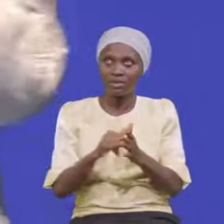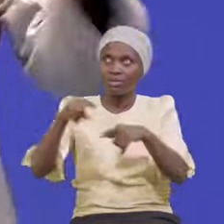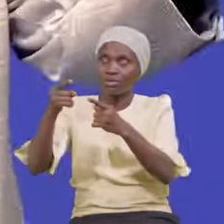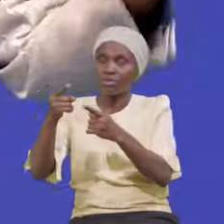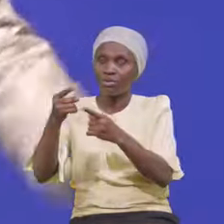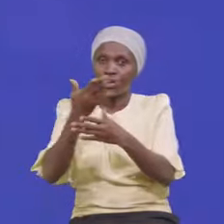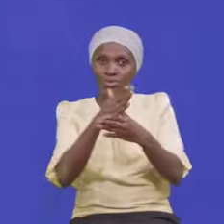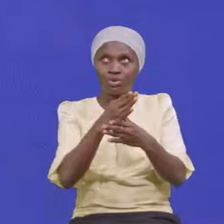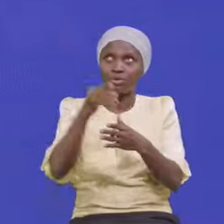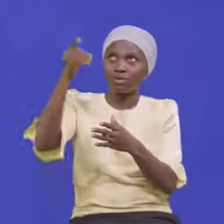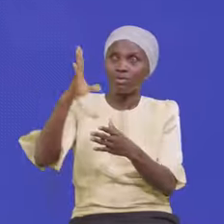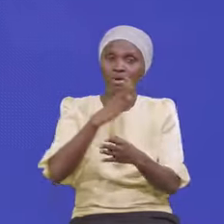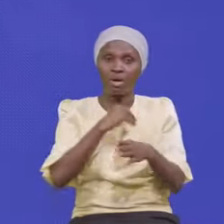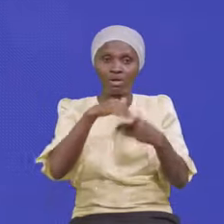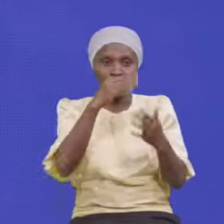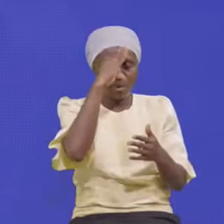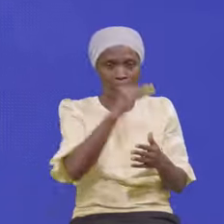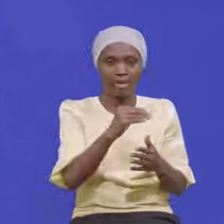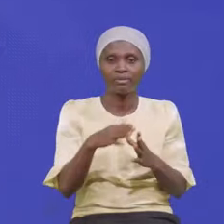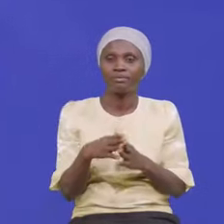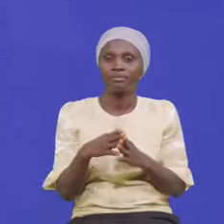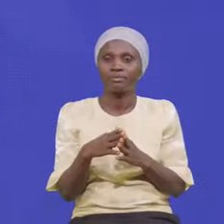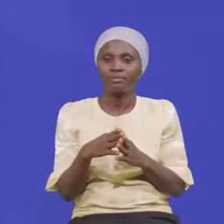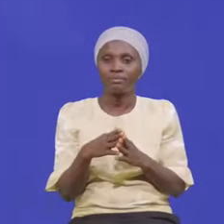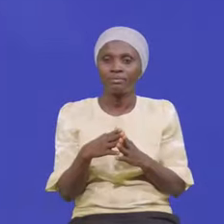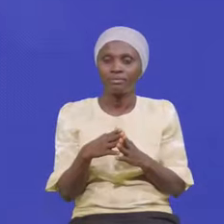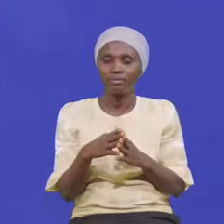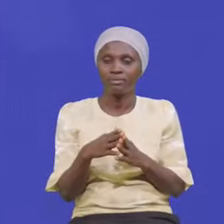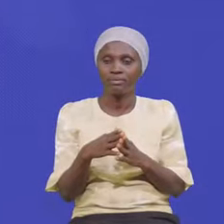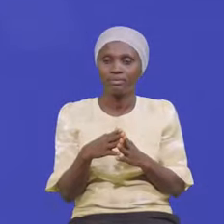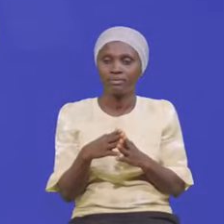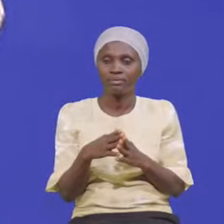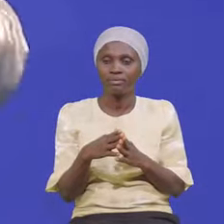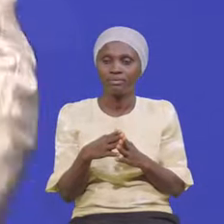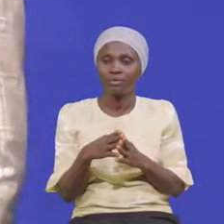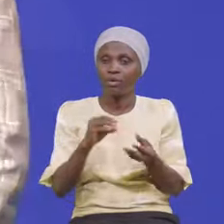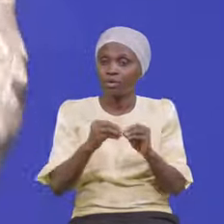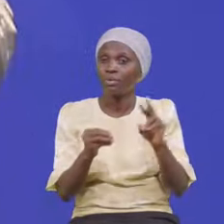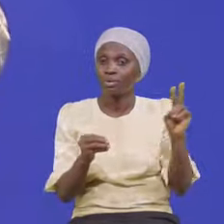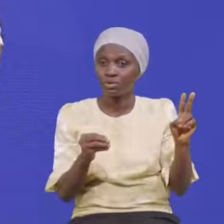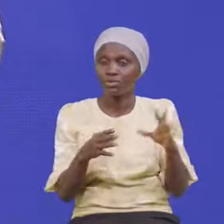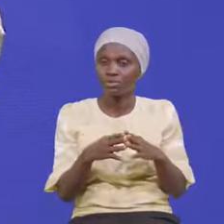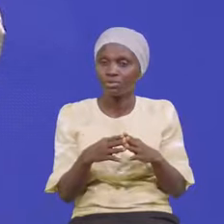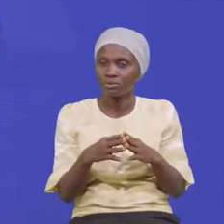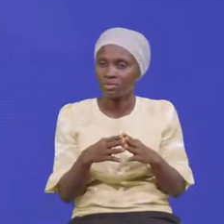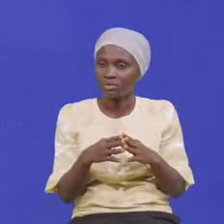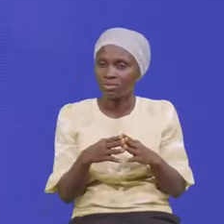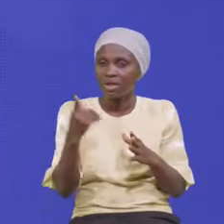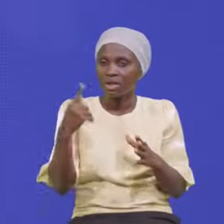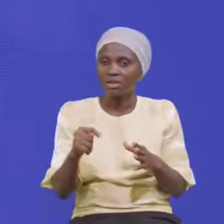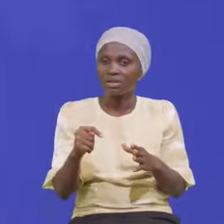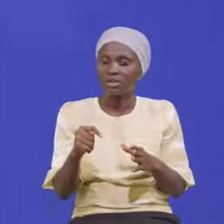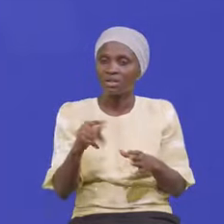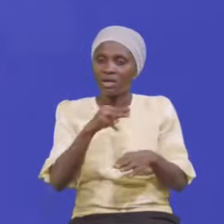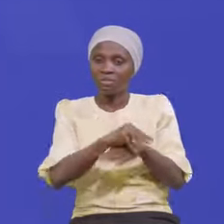గాడ్ అండ్ ఆల్ మ్యాన్, దేవునికి సర్వ మానవాళికి ఆయన మధ్యలోకి వస్తున్నారు. నంబర్ 2, రెండవది, ది మినిస్ట్రీ ఆఫ్